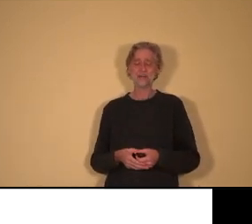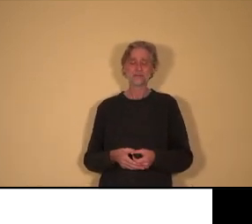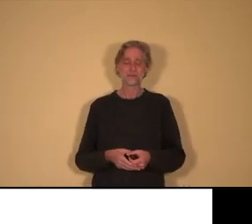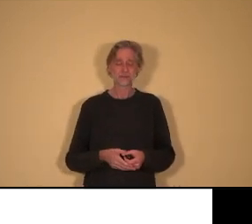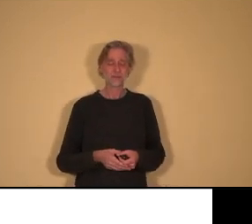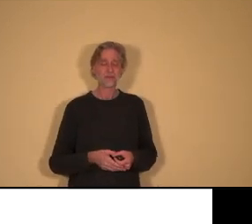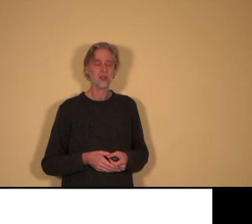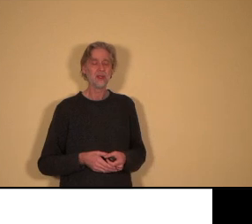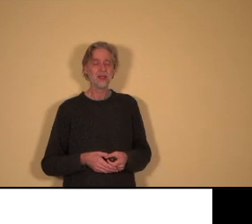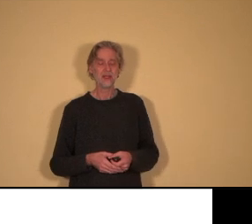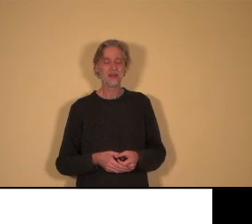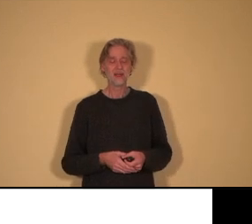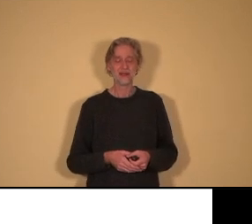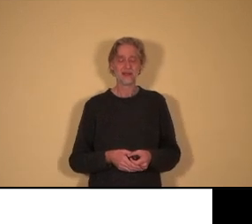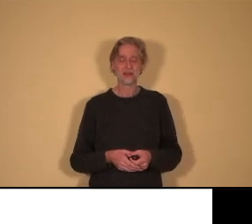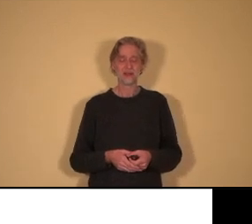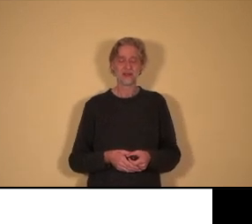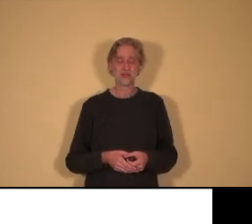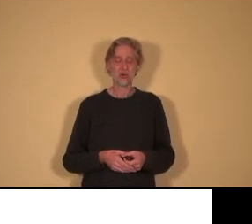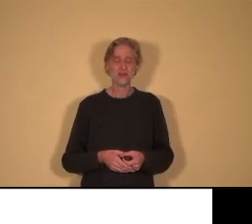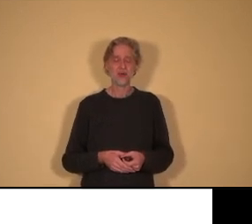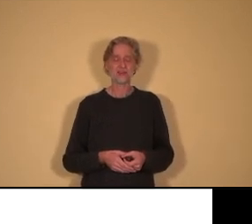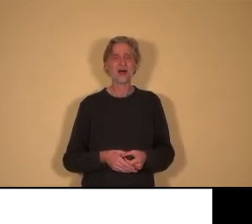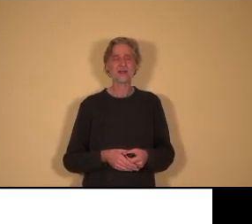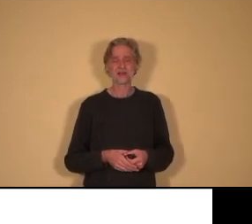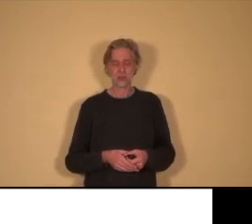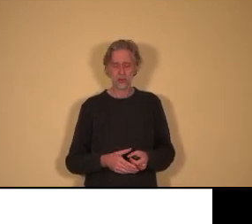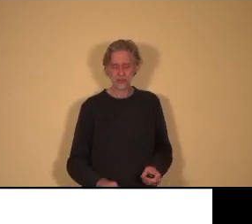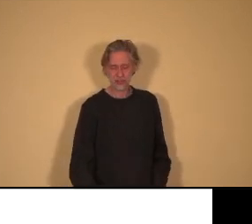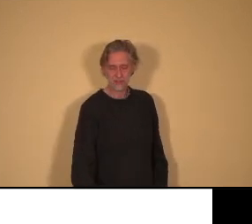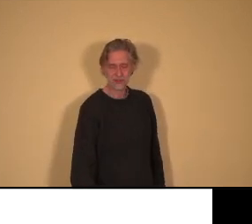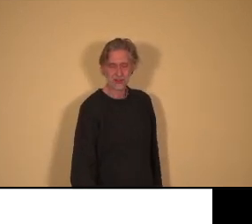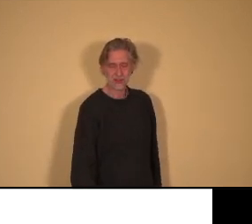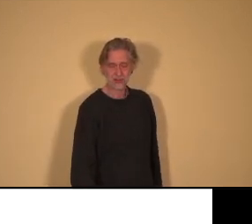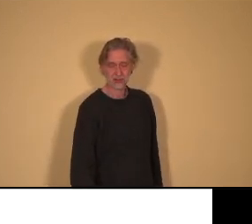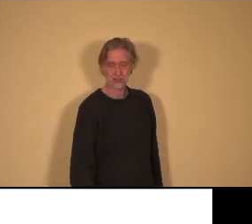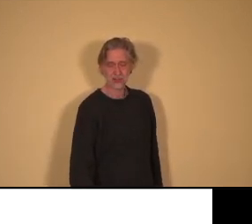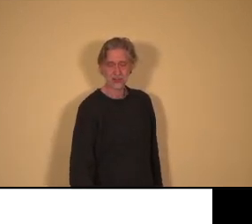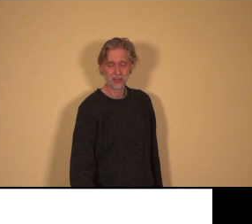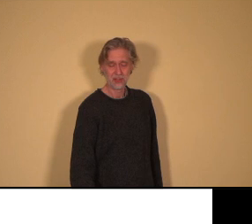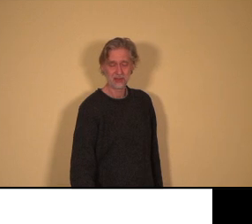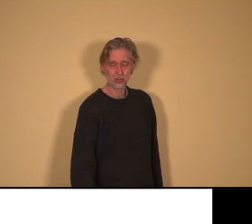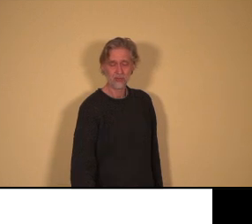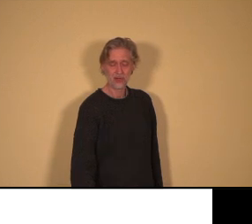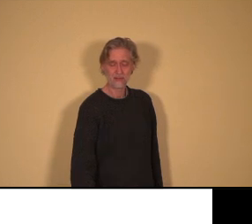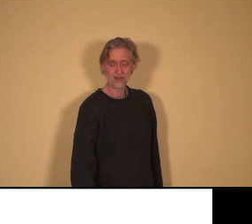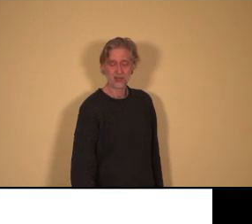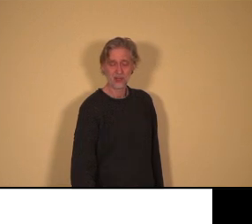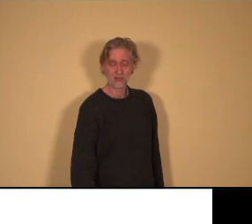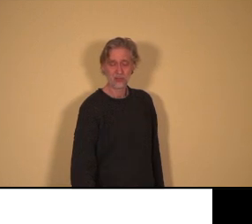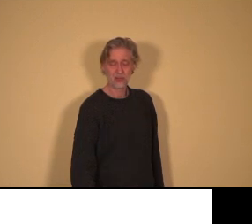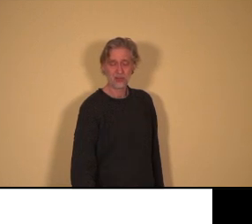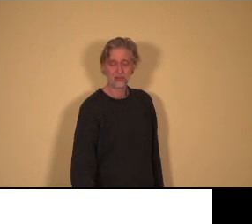Wetterlage, in der der Südostpassat das Oberflächenwasser, also ich zeige es mal hier, das